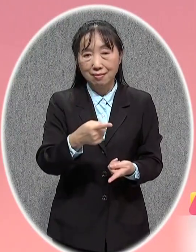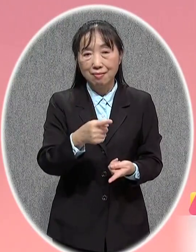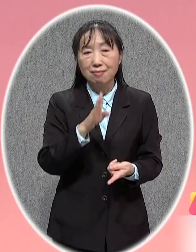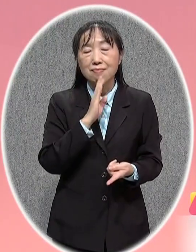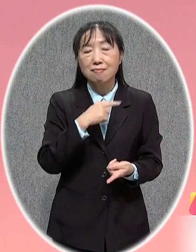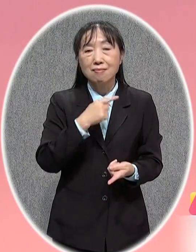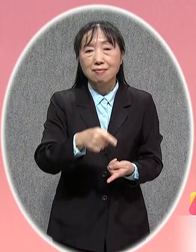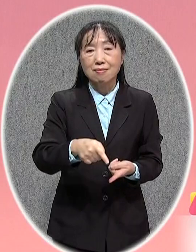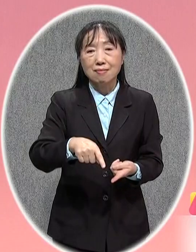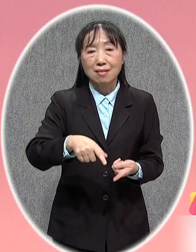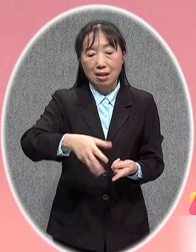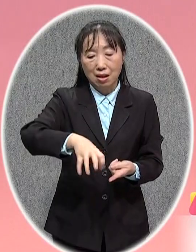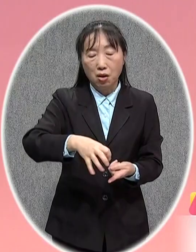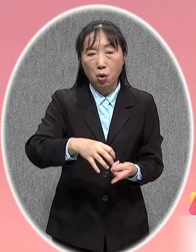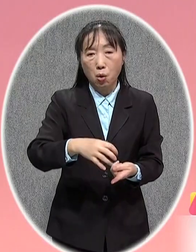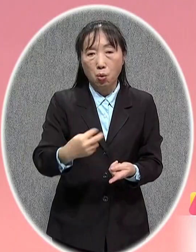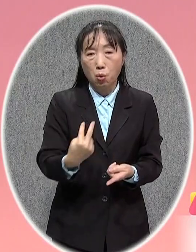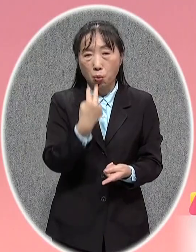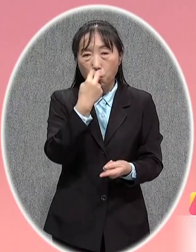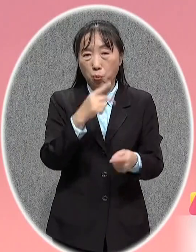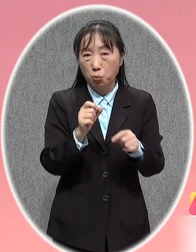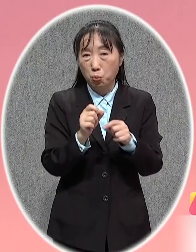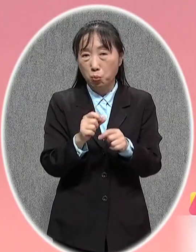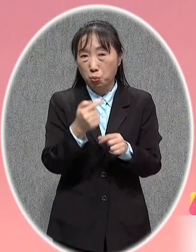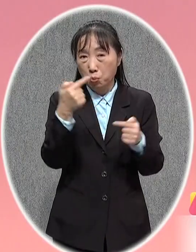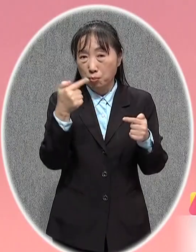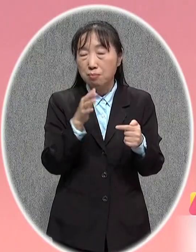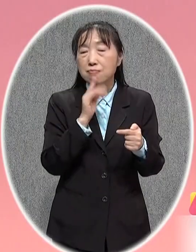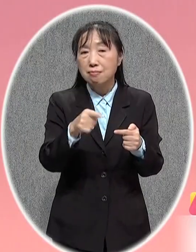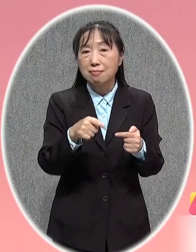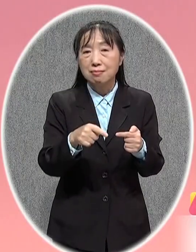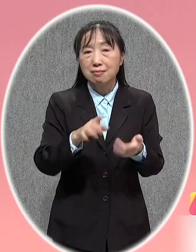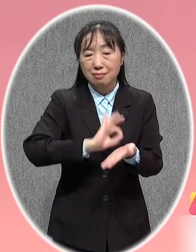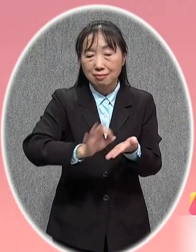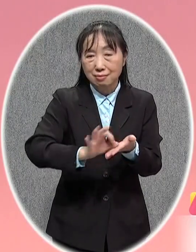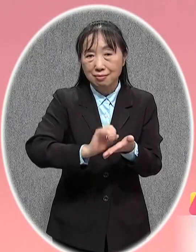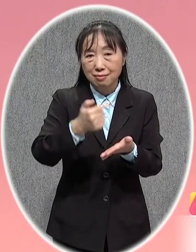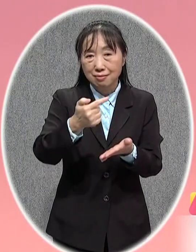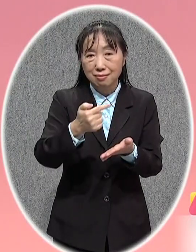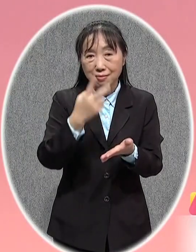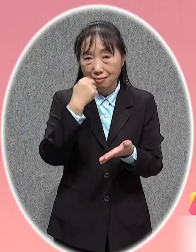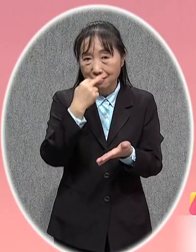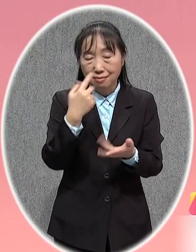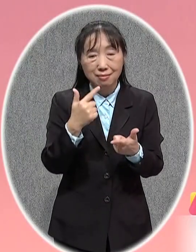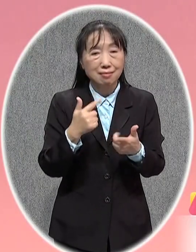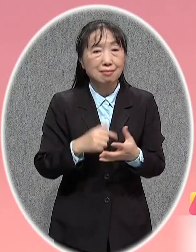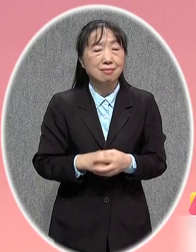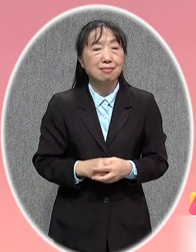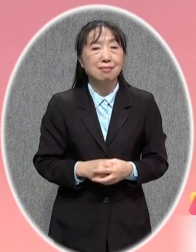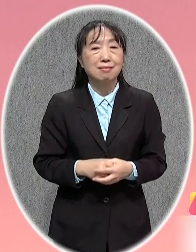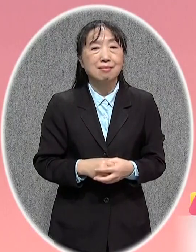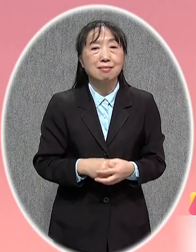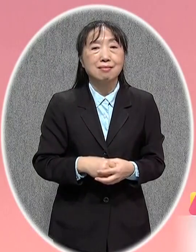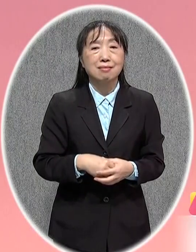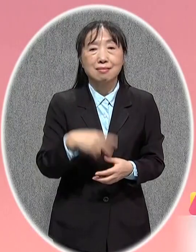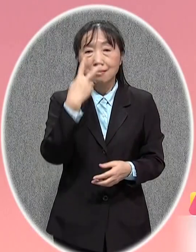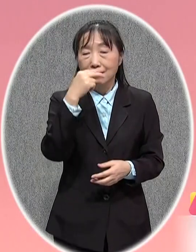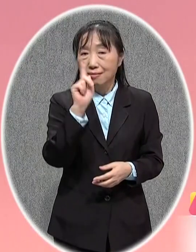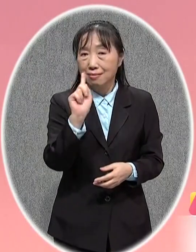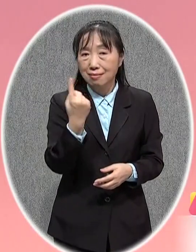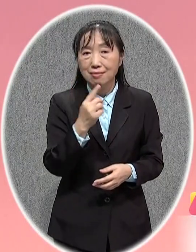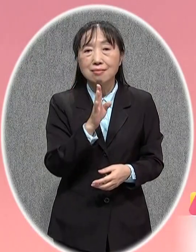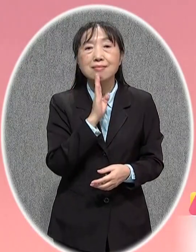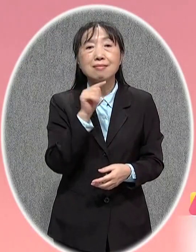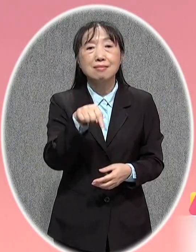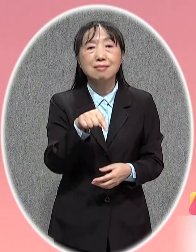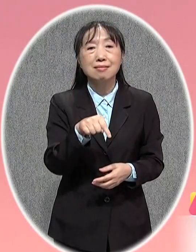中的甲烷散逸过多，或者说因为对这个天然气的使用量过多而哭泣。他的哭泣是因为在最